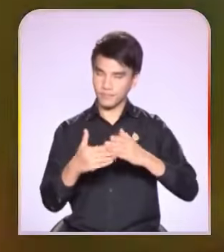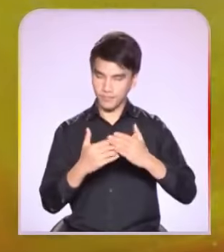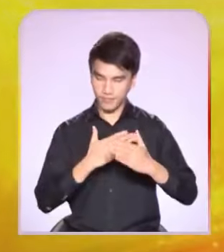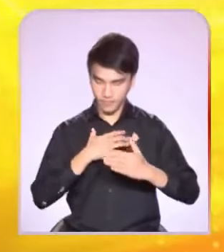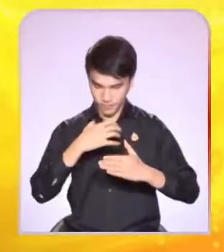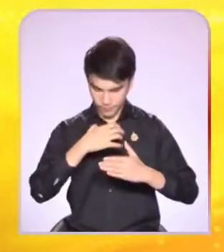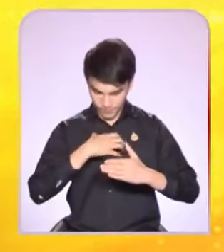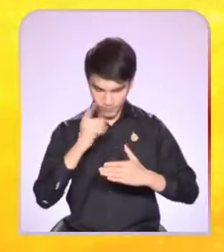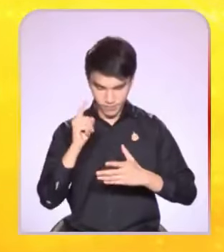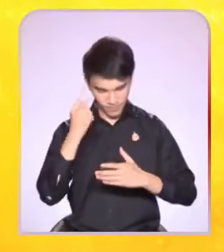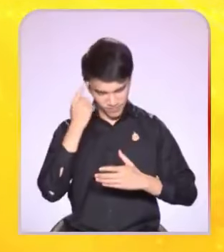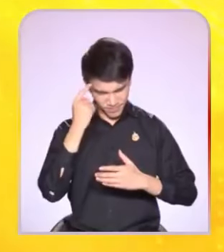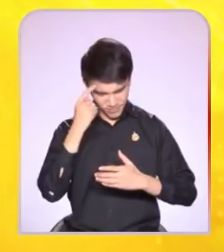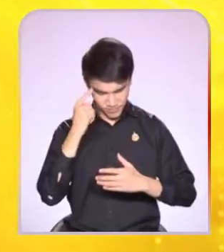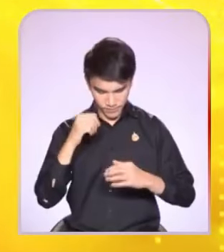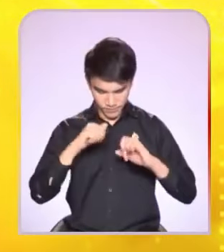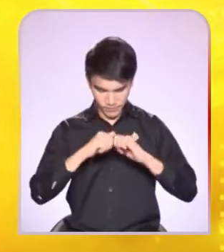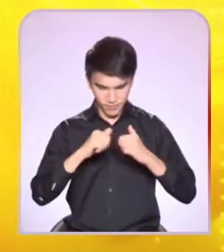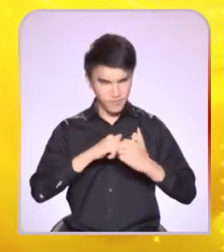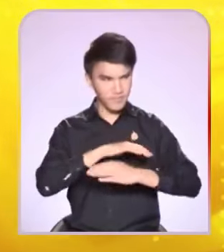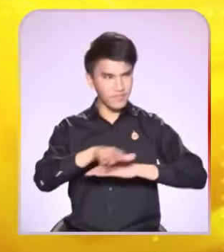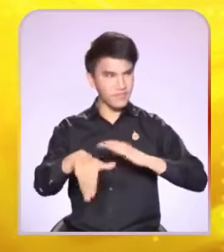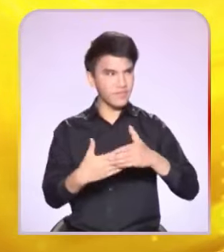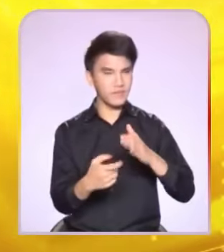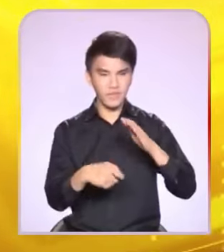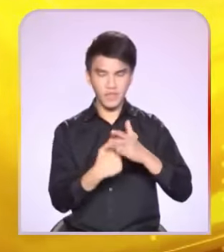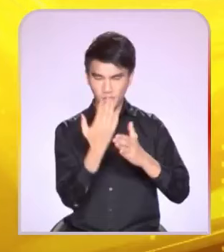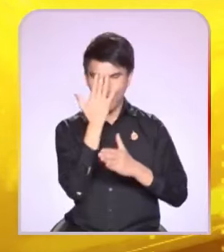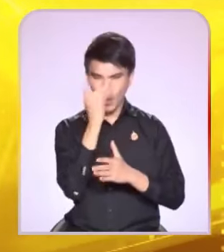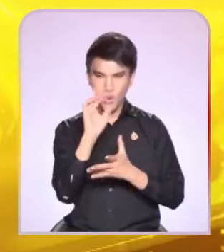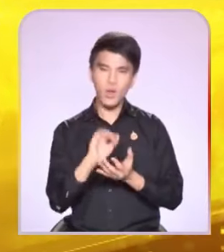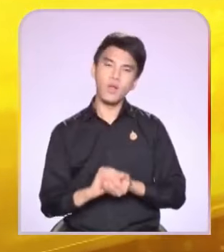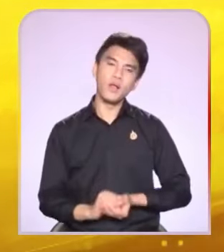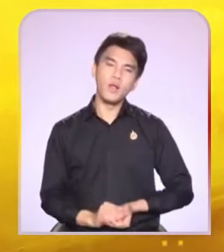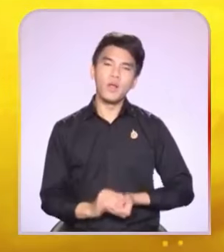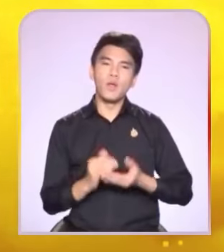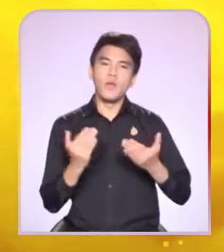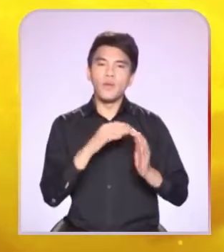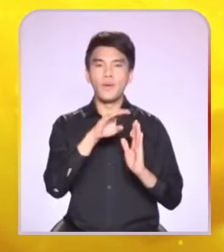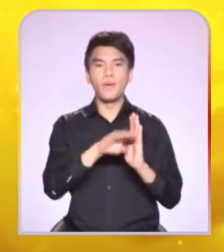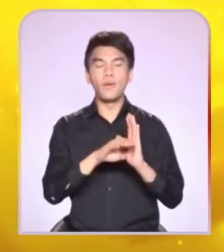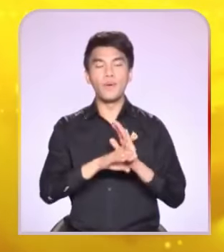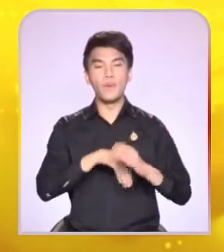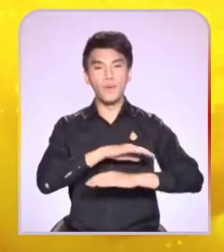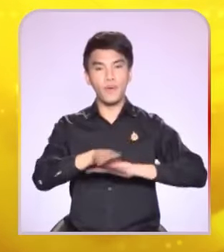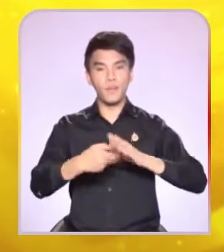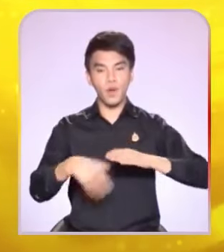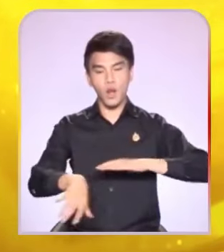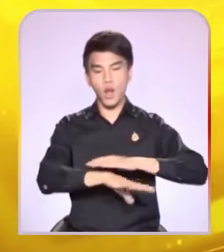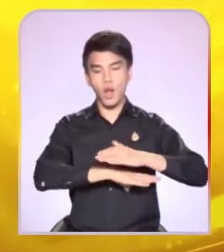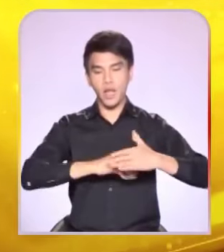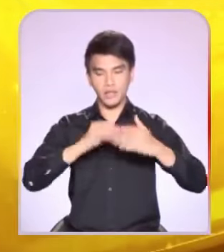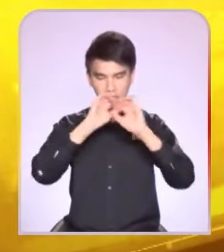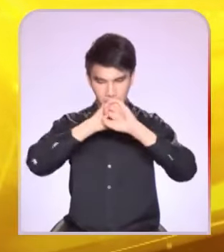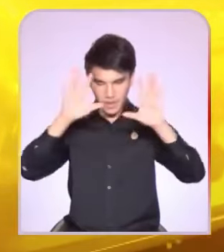เราต้องการคำตอบว่าสุดท้ายเหตุการณ์นี้มันเกิดขึ้นได้อย่างไรหนึ่งในข้อมูลที่ได้มาและเป็นหลักฐานชัดเจ